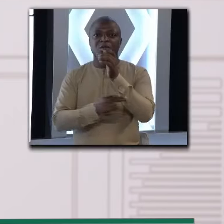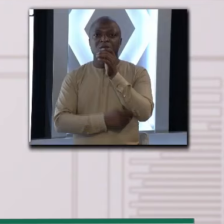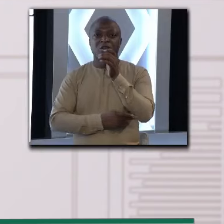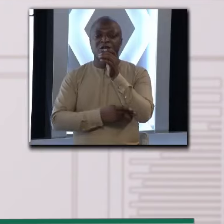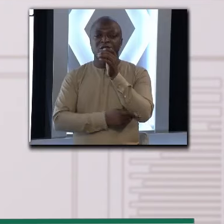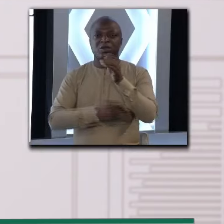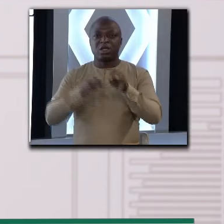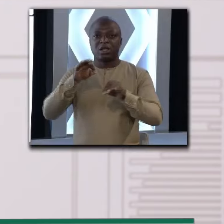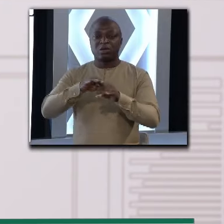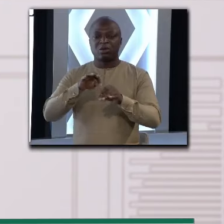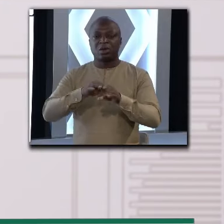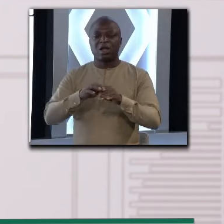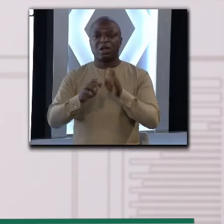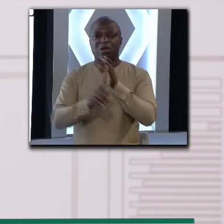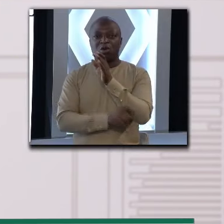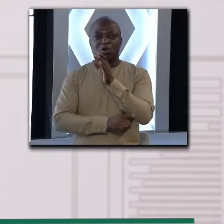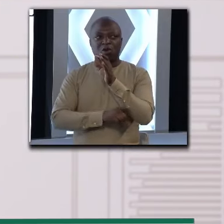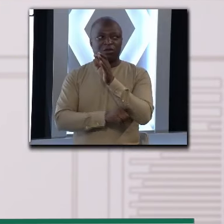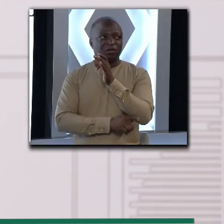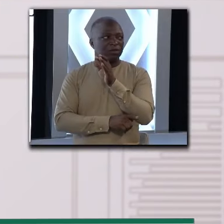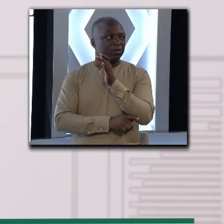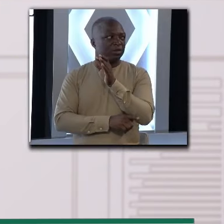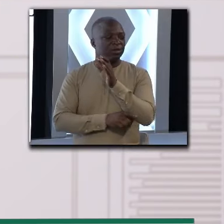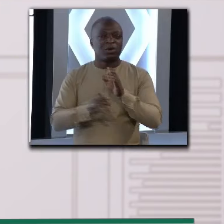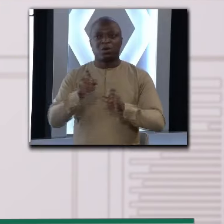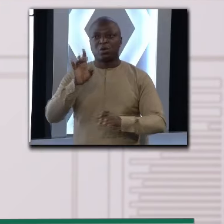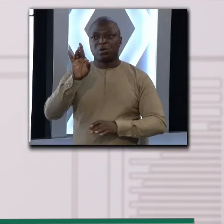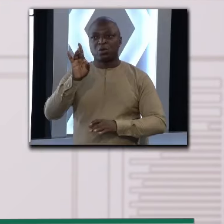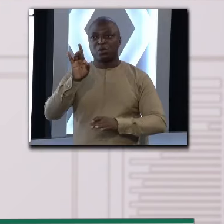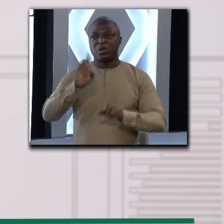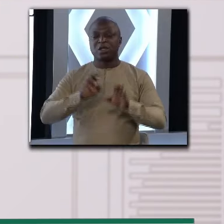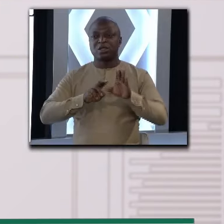Circonscription électorale Golfe, 8 sièges.